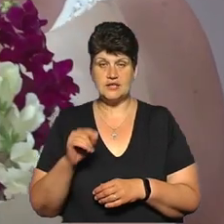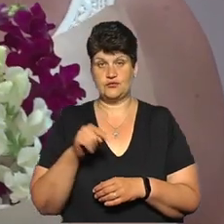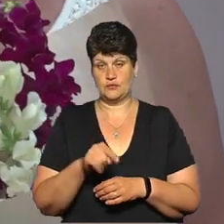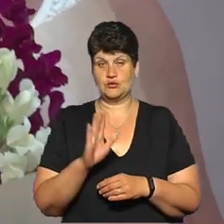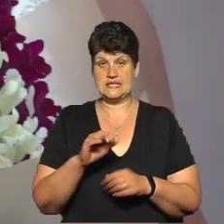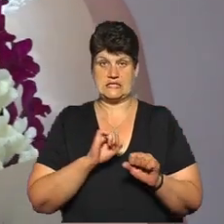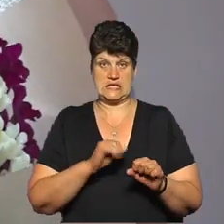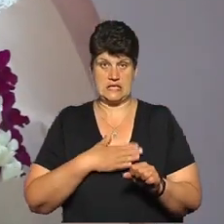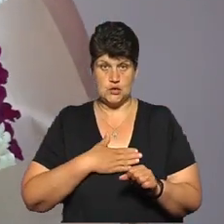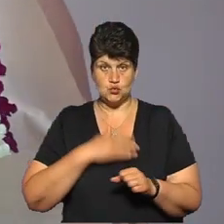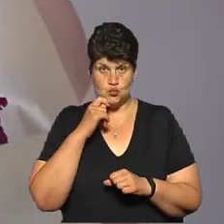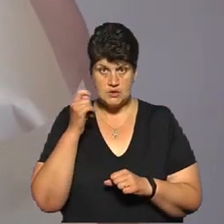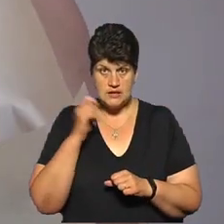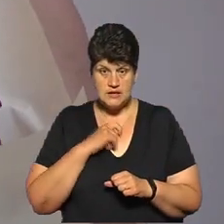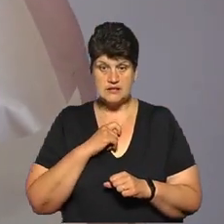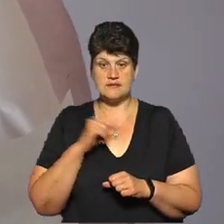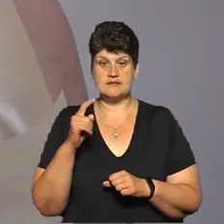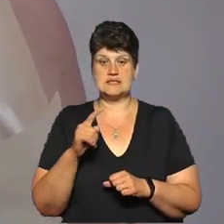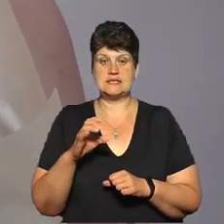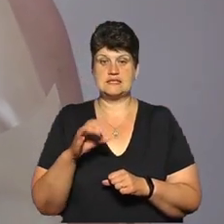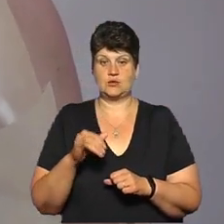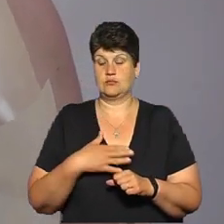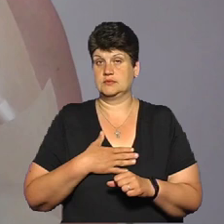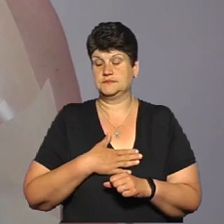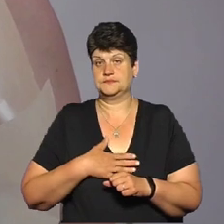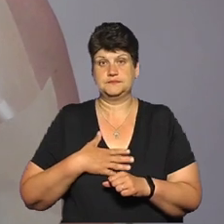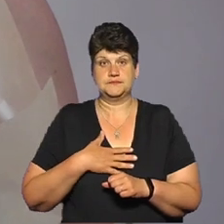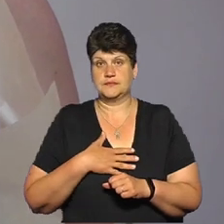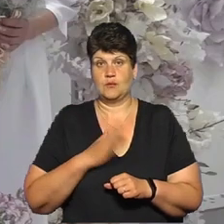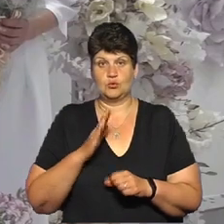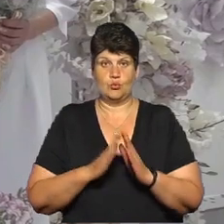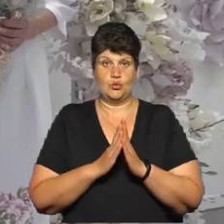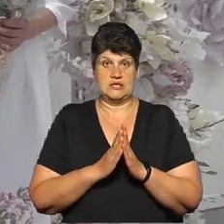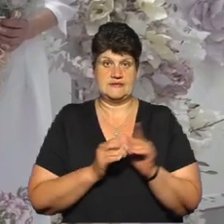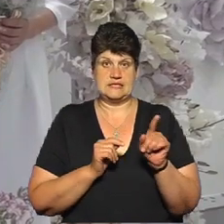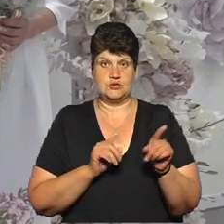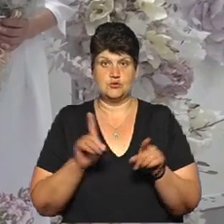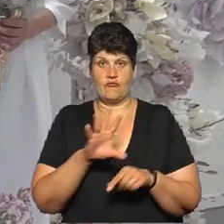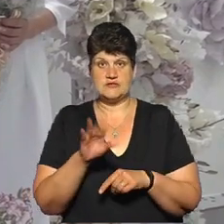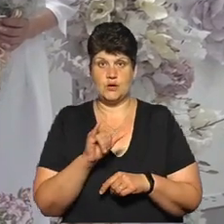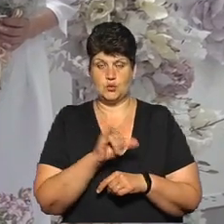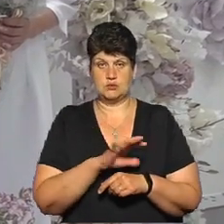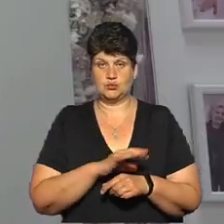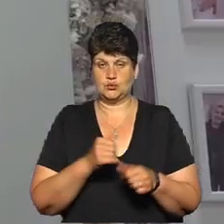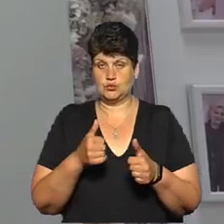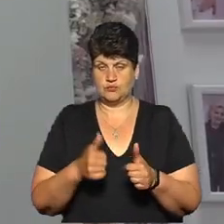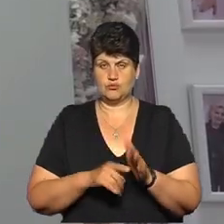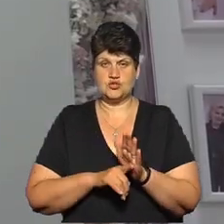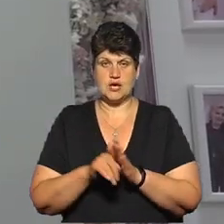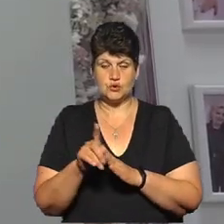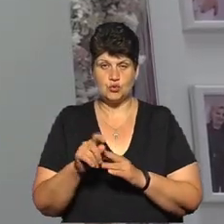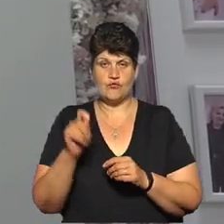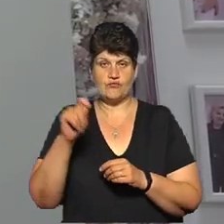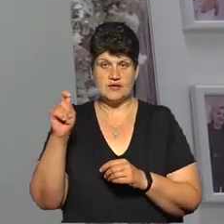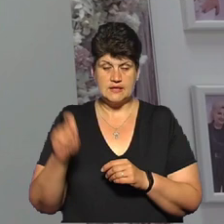йде в ряди ЗСУ, це дуже зворушливо, і ми будемо молитися за них, щоб у них все було добре. Від початку повномасштабної війни на Тернопільщині